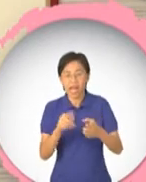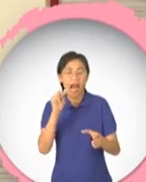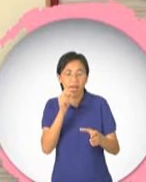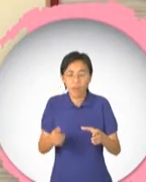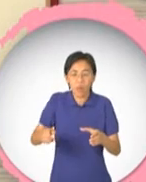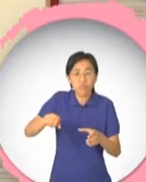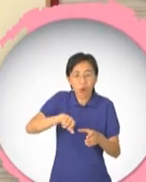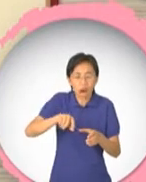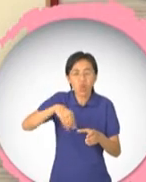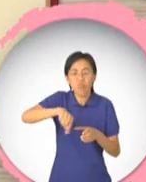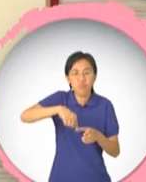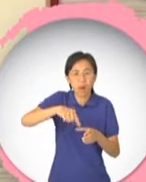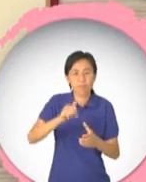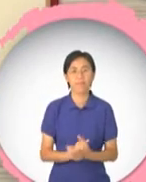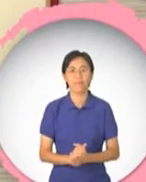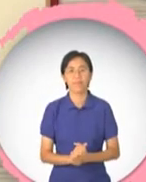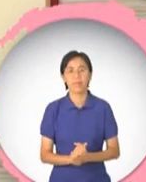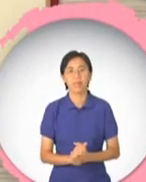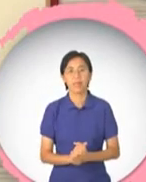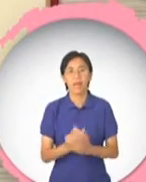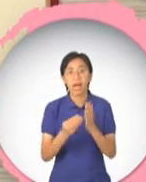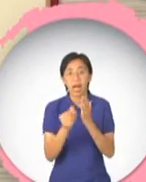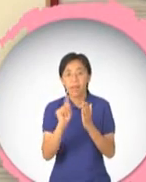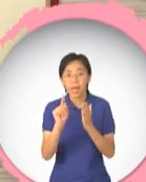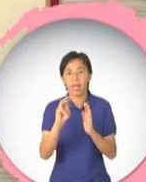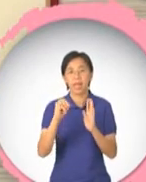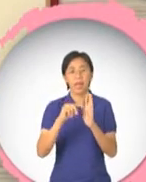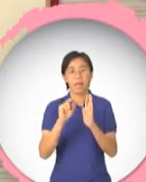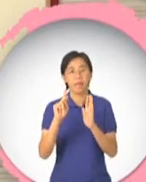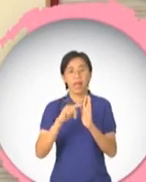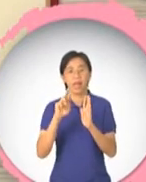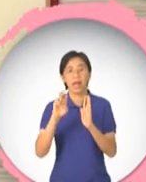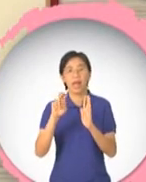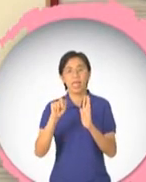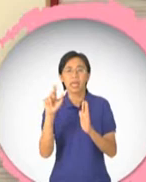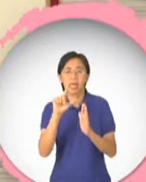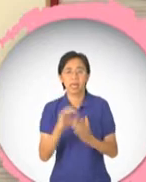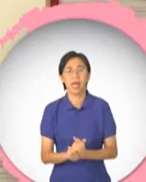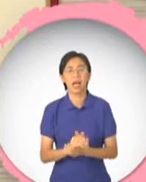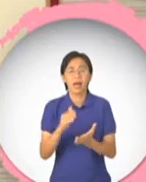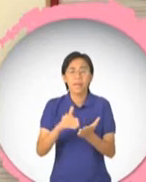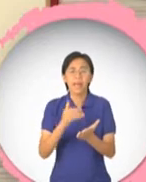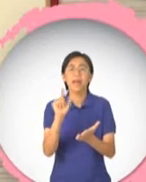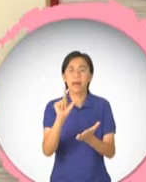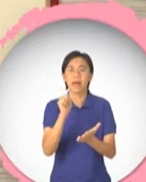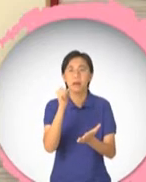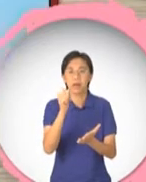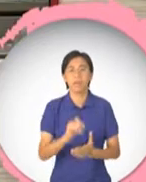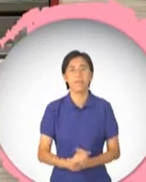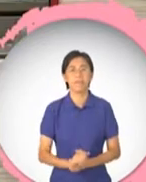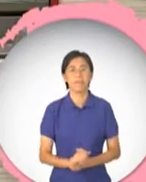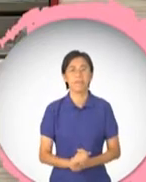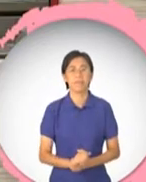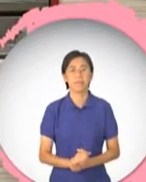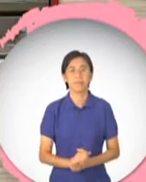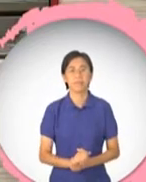ไขมันวันนี้ที่เตรียมมาคือมาการีน มาการีนนะครับใช้อย่างอื่นได้ไหมครับ ใช้เป็นเนยสดก็ได้ ใช่ ไ หม นะคะ